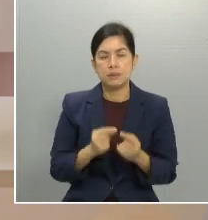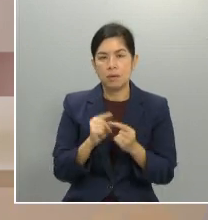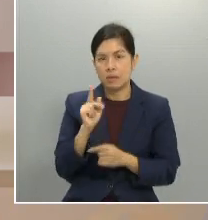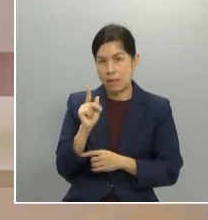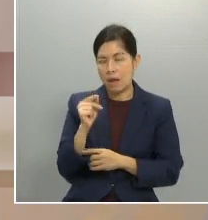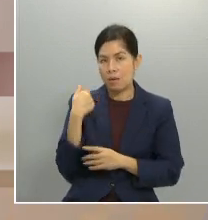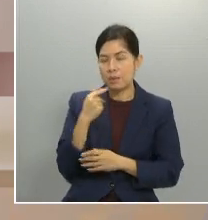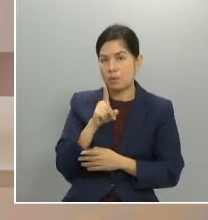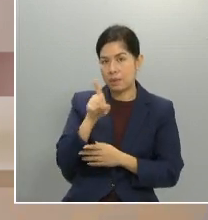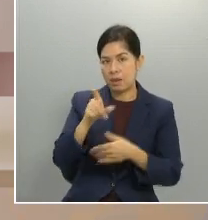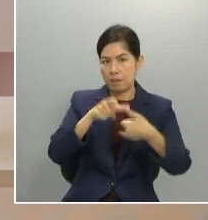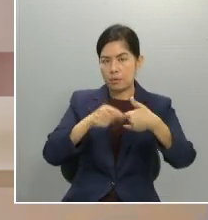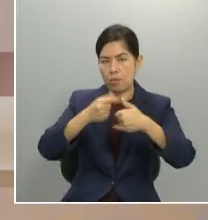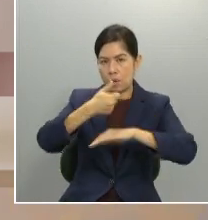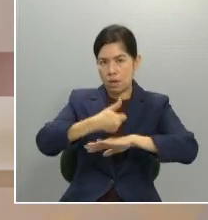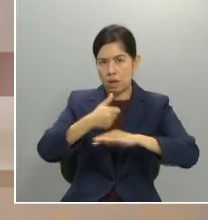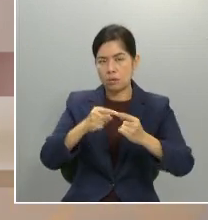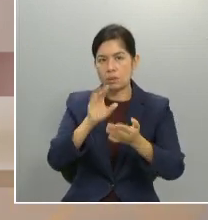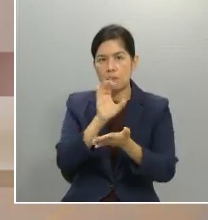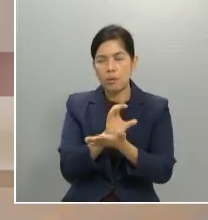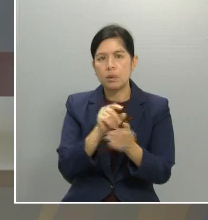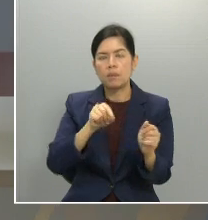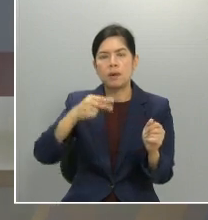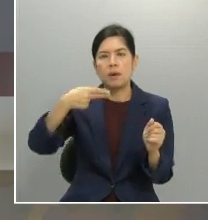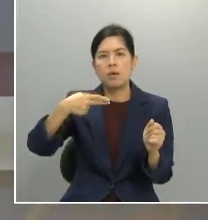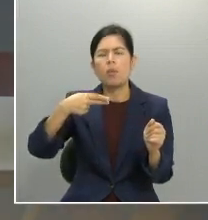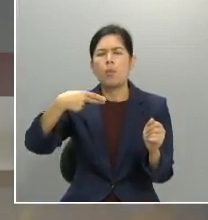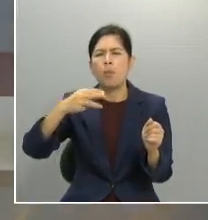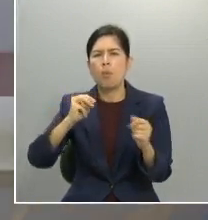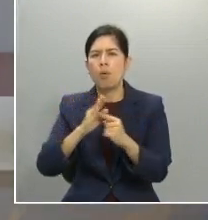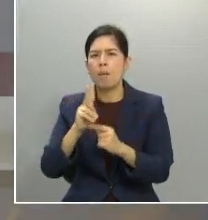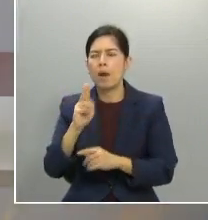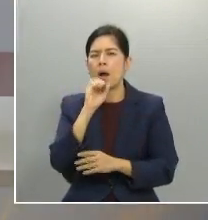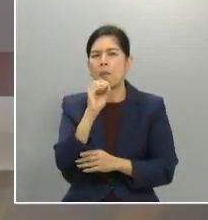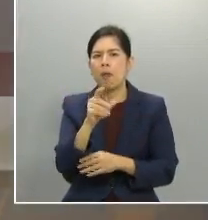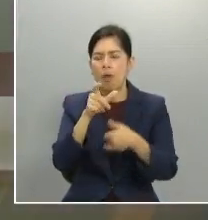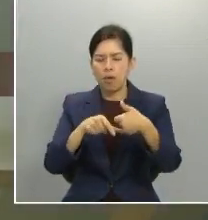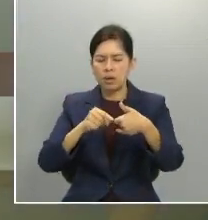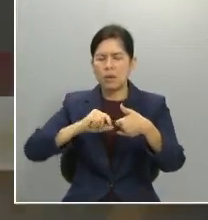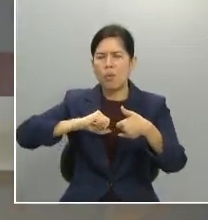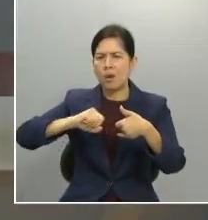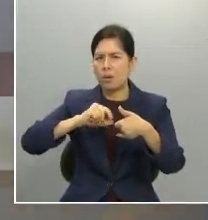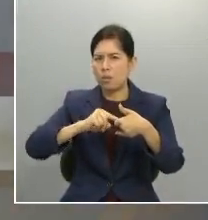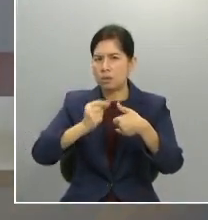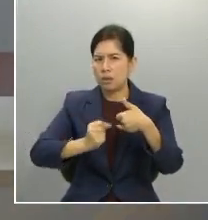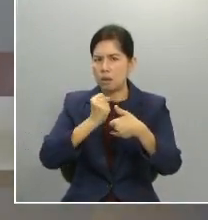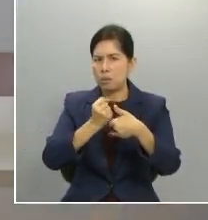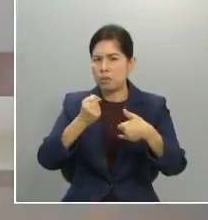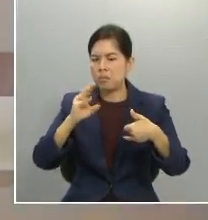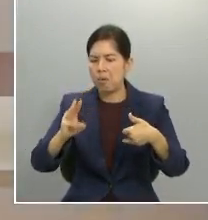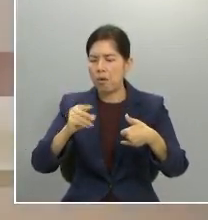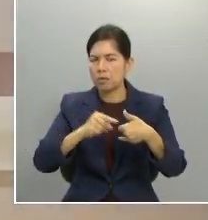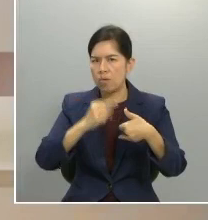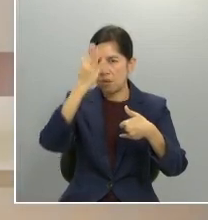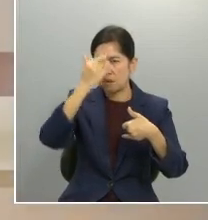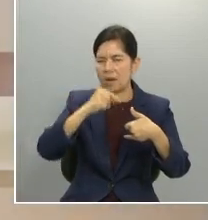ราถามผู้กำกับหัวหมากตรวจสอบแล้วเป็นเยาวชนอายุ16ปีนะที่ขว้างแล้วไม่ได้ตั้งใจเหรอ เป็นเด็กที่อยู่ในชุมชนนั้นนะคะทำไปด้วยความคึกขนอง